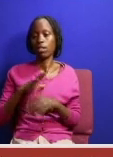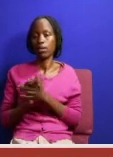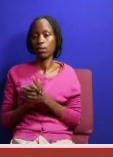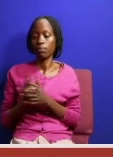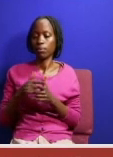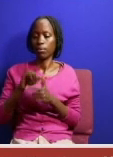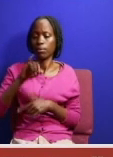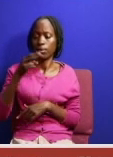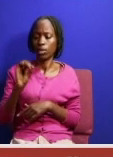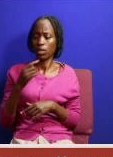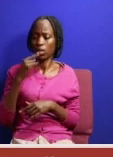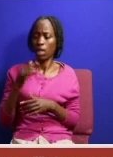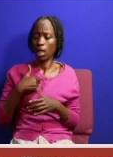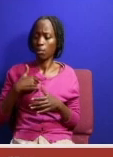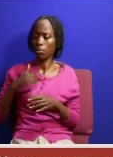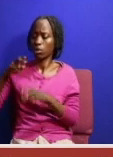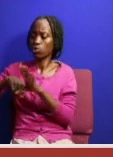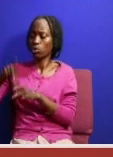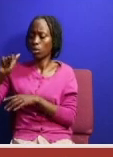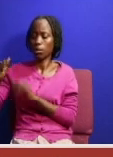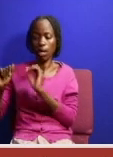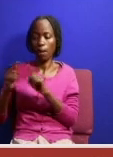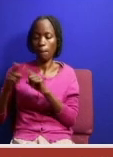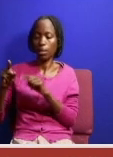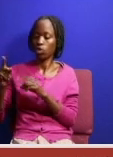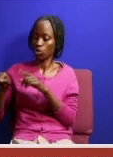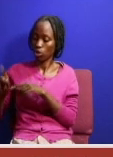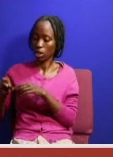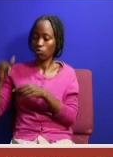Joa akamwambia yeye mimi siendi na wewe, enda peke yako.